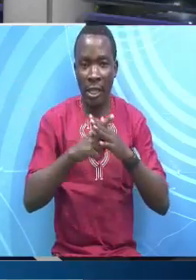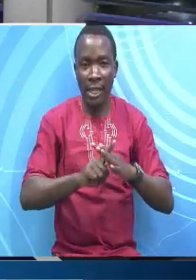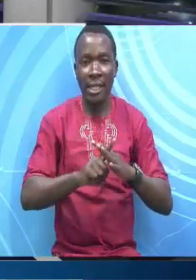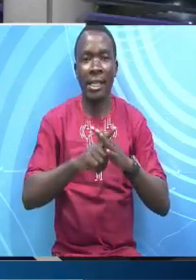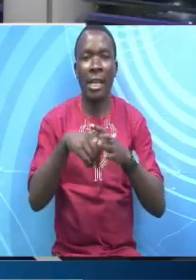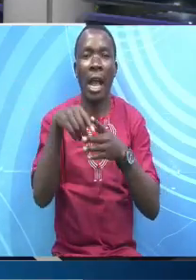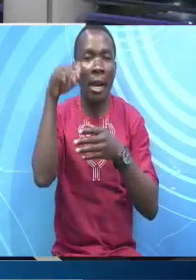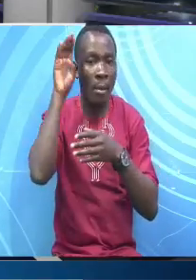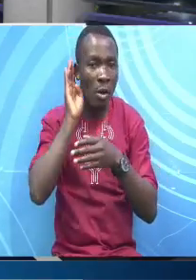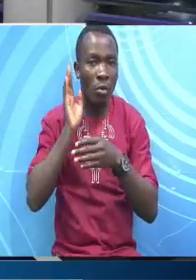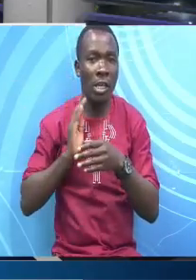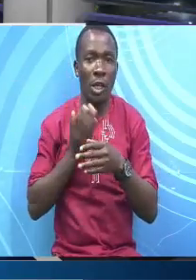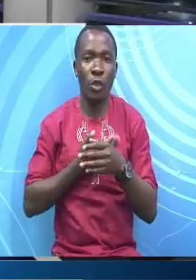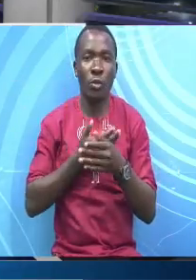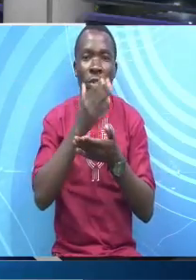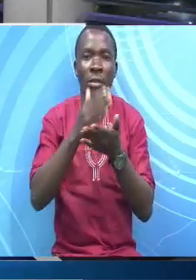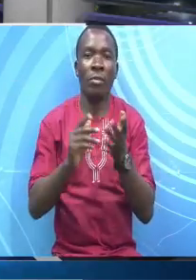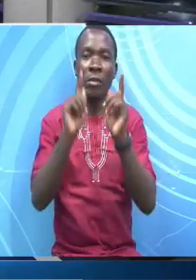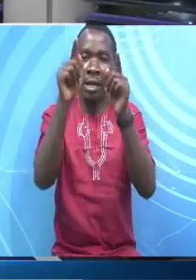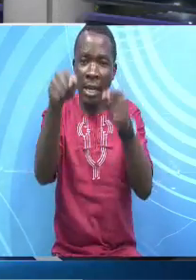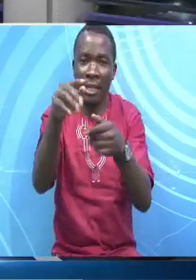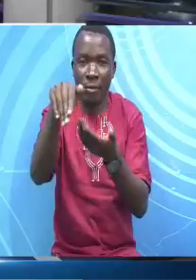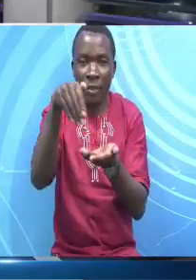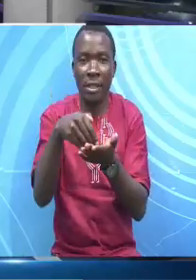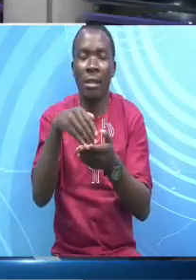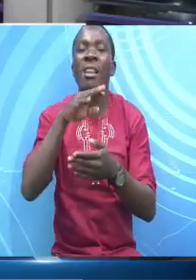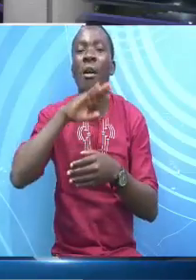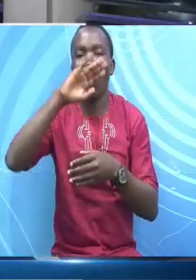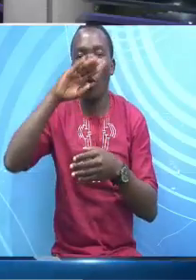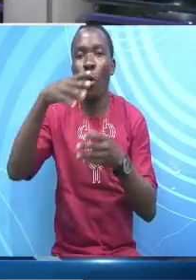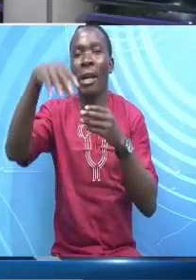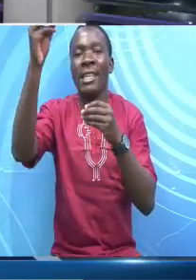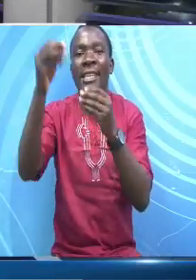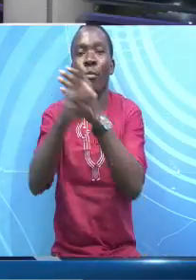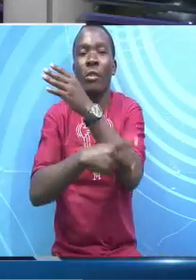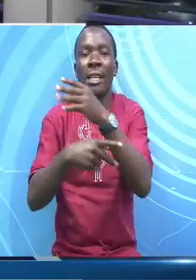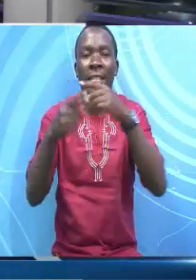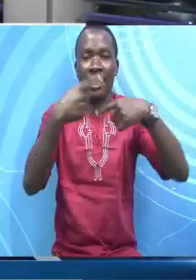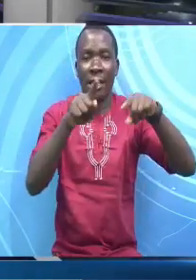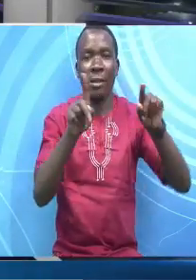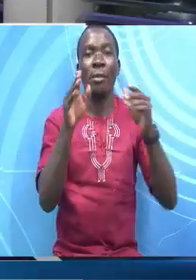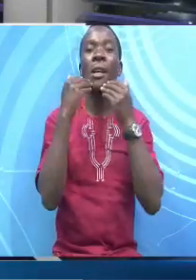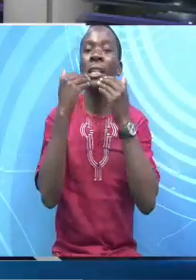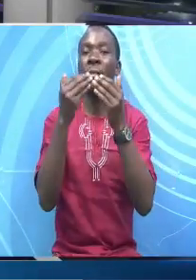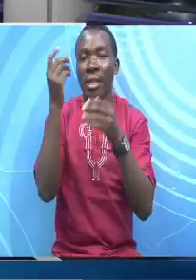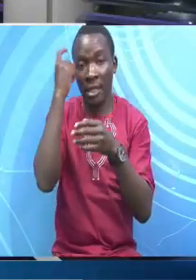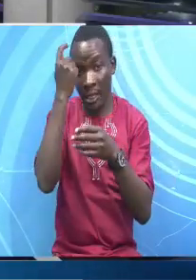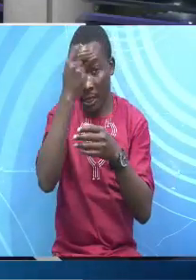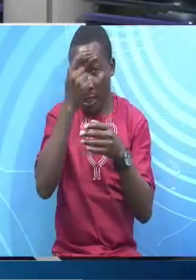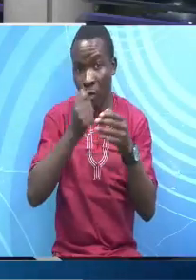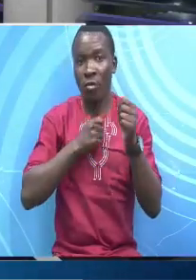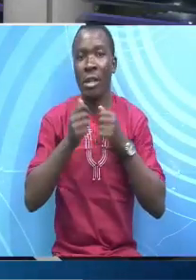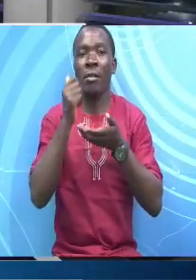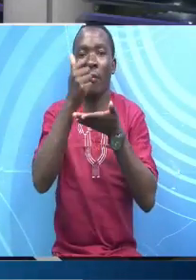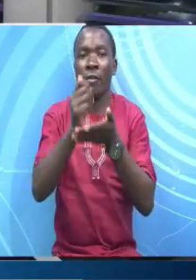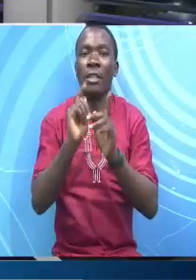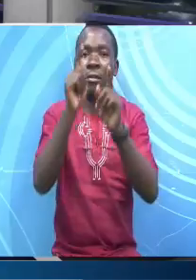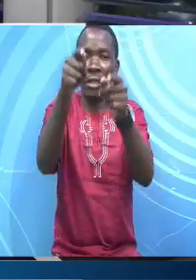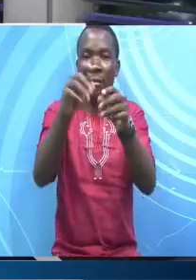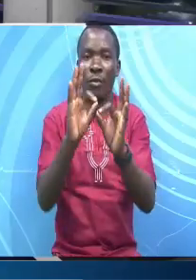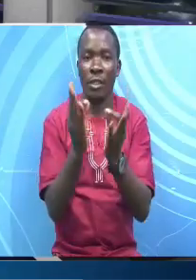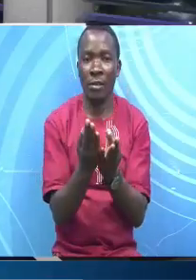n'amakuru yacu umwe mu babyukiye mu kigo gitegwa imodoka cya Nyabugogo berekeza mu ntara zitandukanye barashimira guverinoma yabafashe gusanga imiryango ya mu